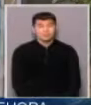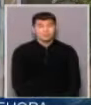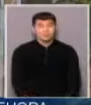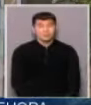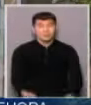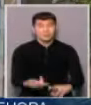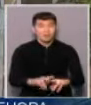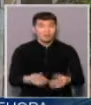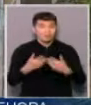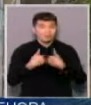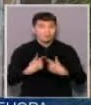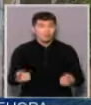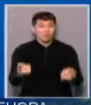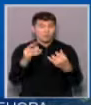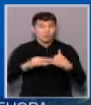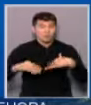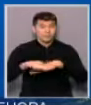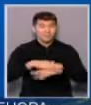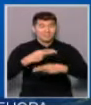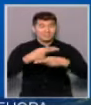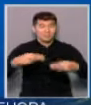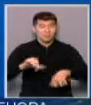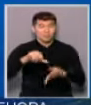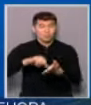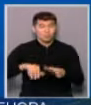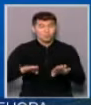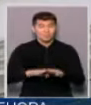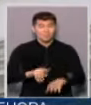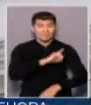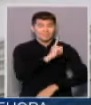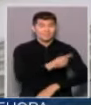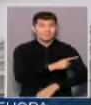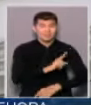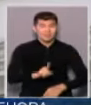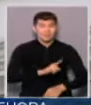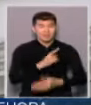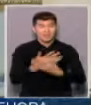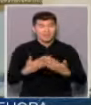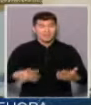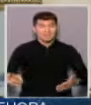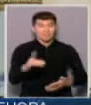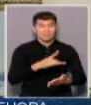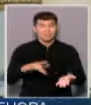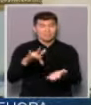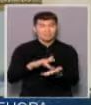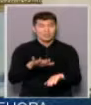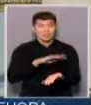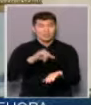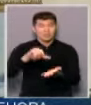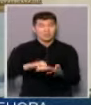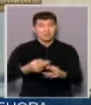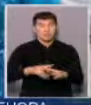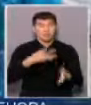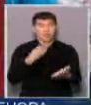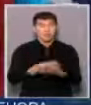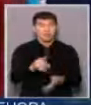Был Минен Лумикеном. На эту тему прошел пленер, в котором приняли участие сильные мастера кисти из разных регионов страны. Они представили публике